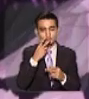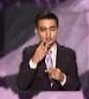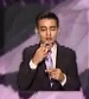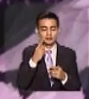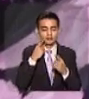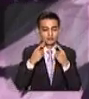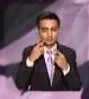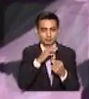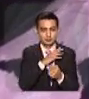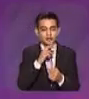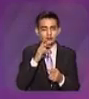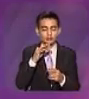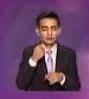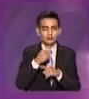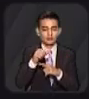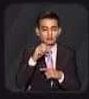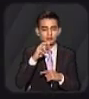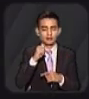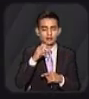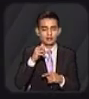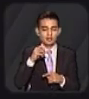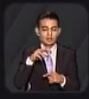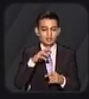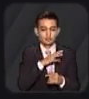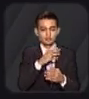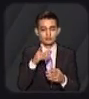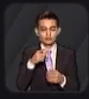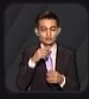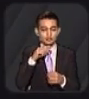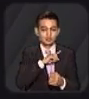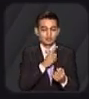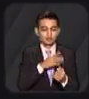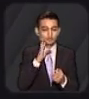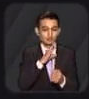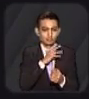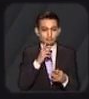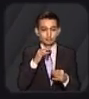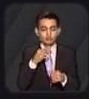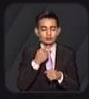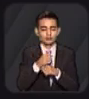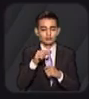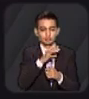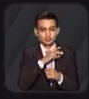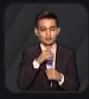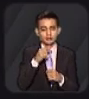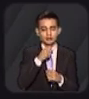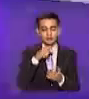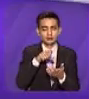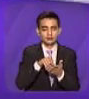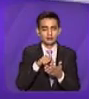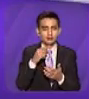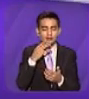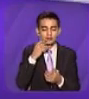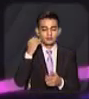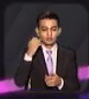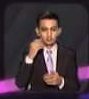выступления. Но Данелии удалось одержать победу даже над такой сильной соперницей. Девочка блестяще исполнила песню «Деми Ловато» и прошла в